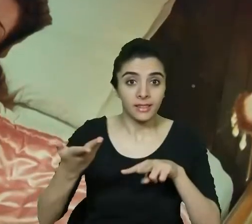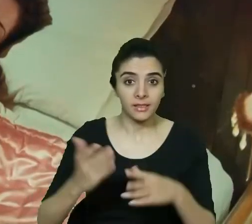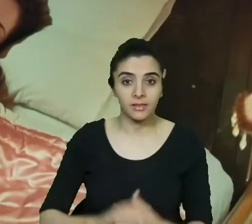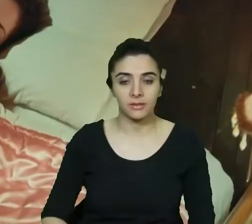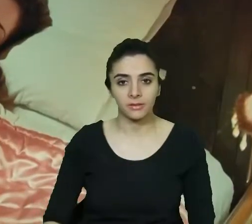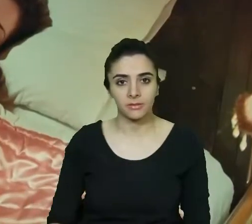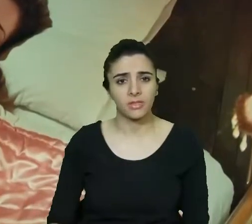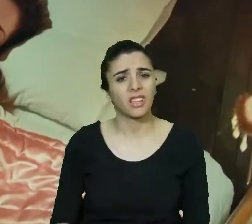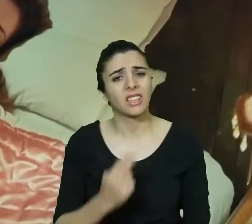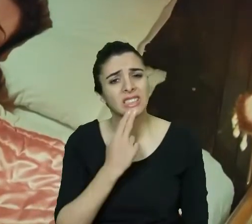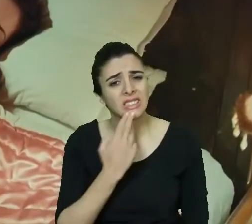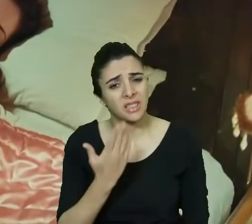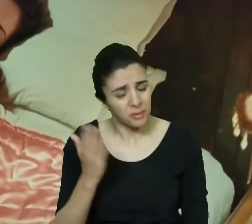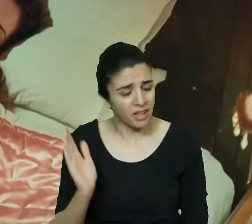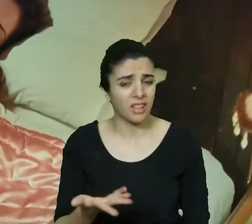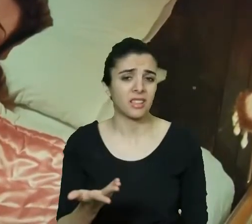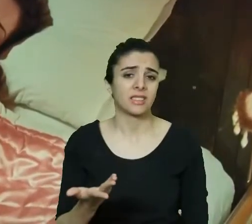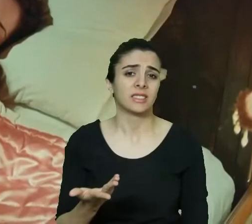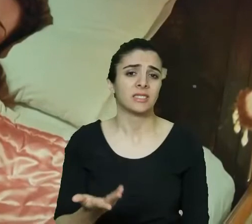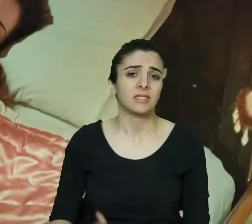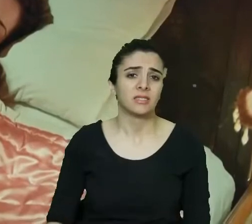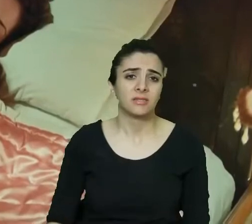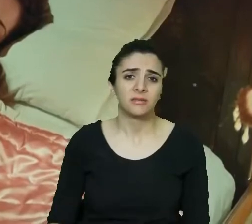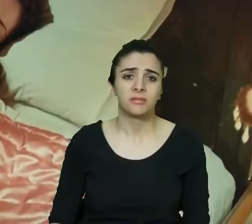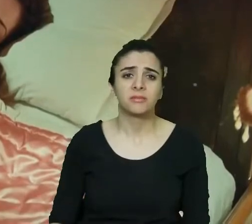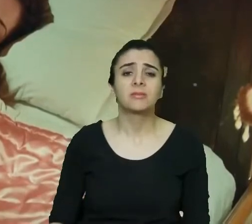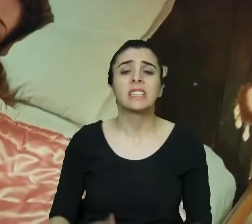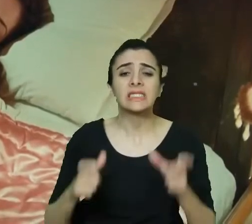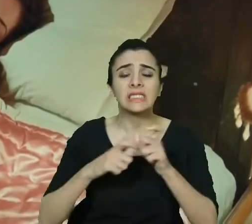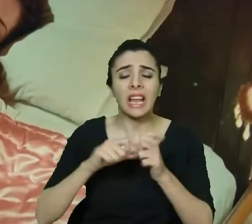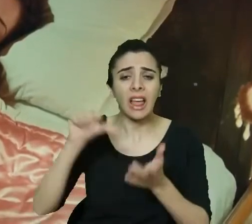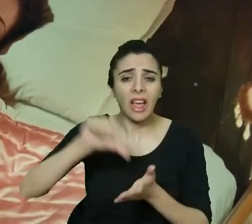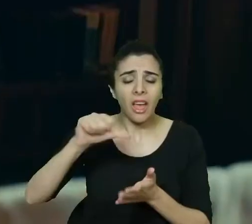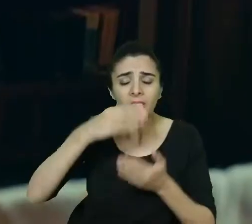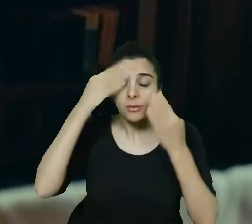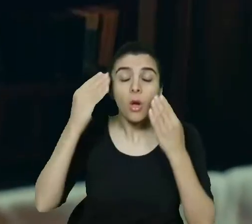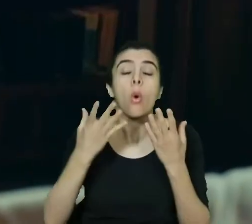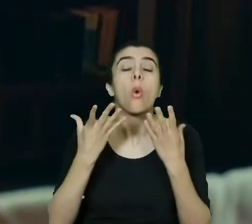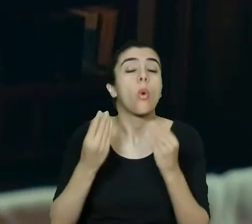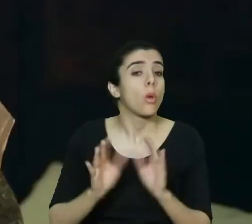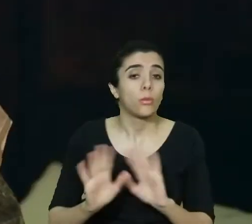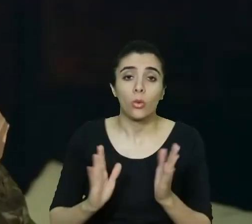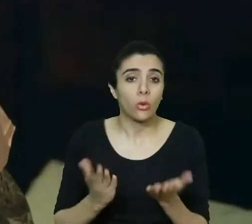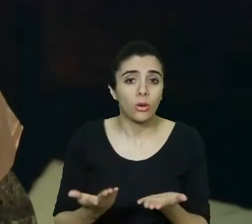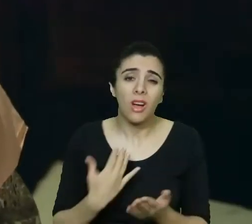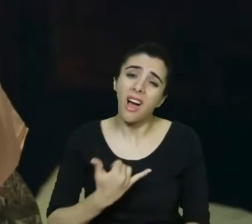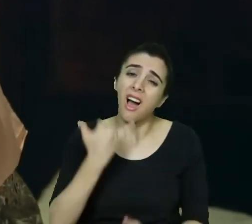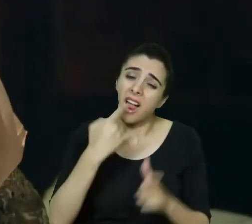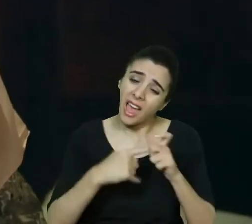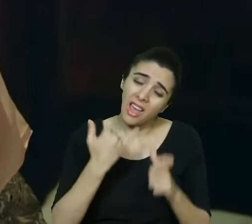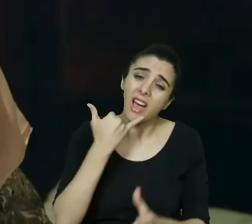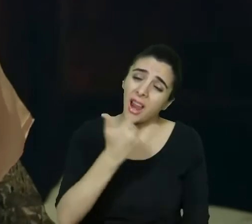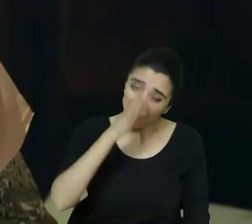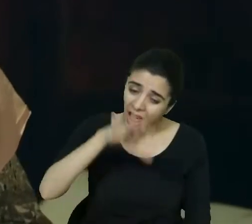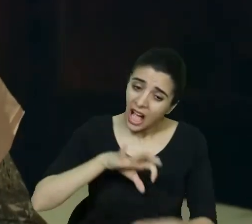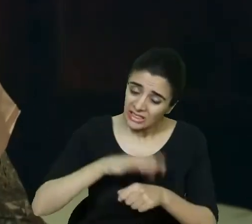Şerife Naciye'nin başucunda. Sirkeyle mirkeyle inecek iş değil bu. Arayalım şu Erdem'i,